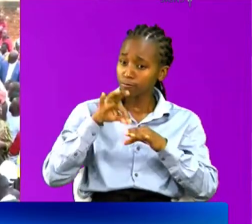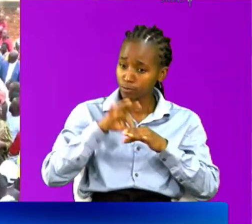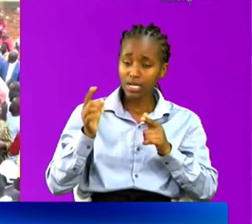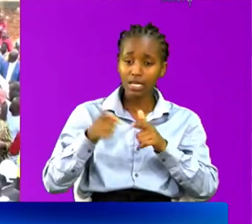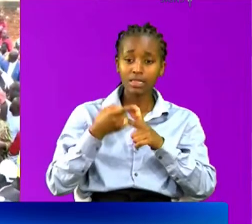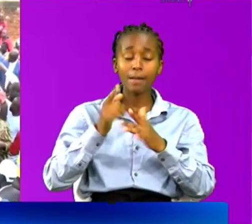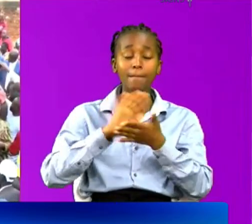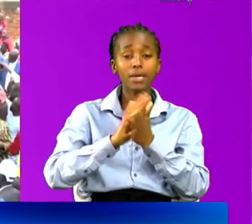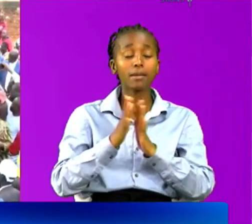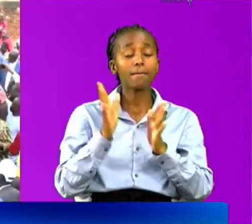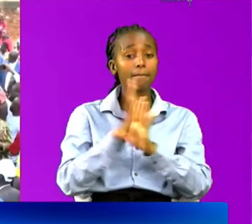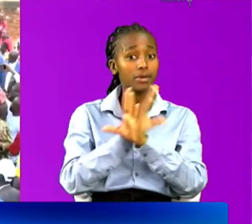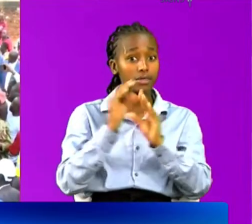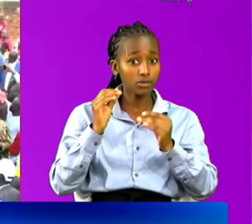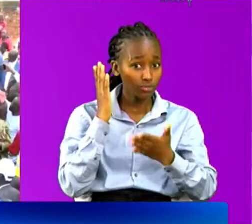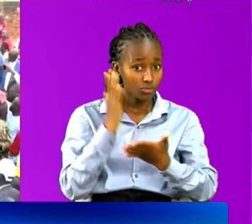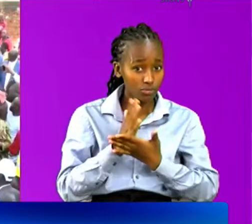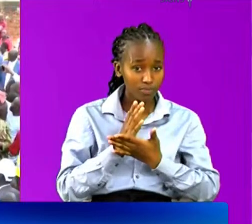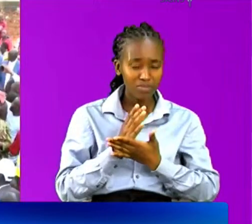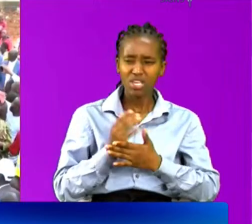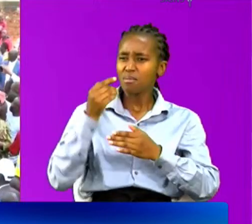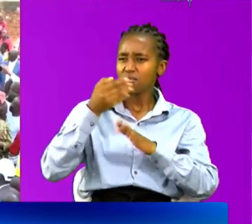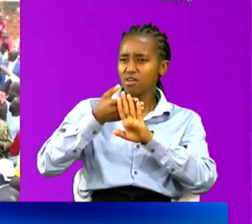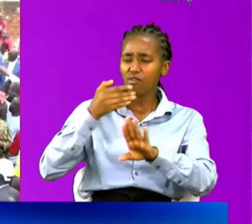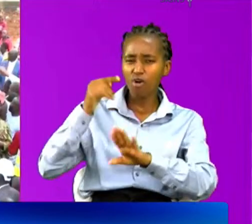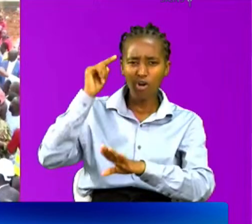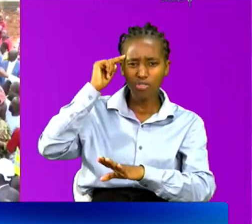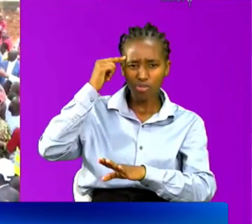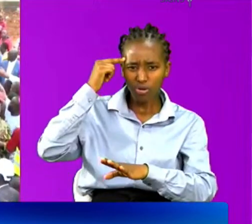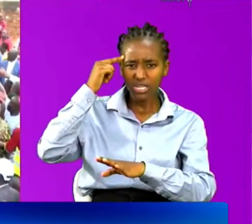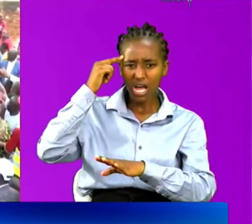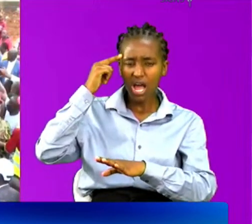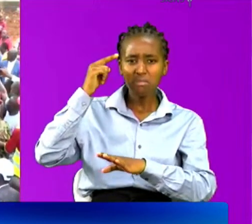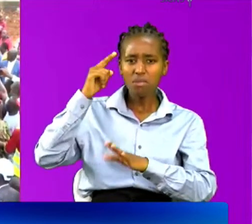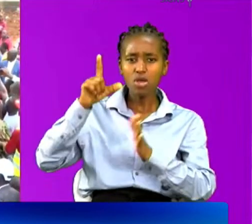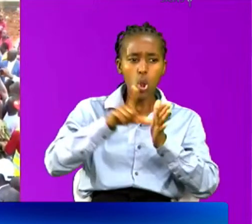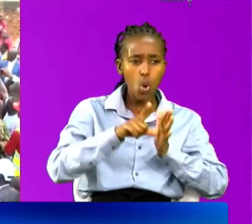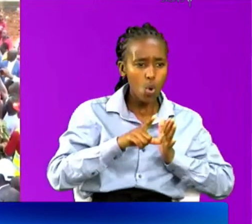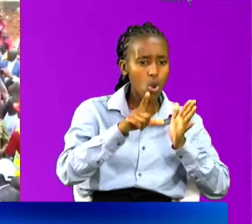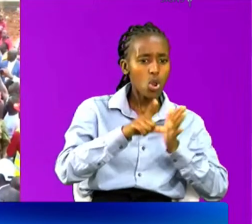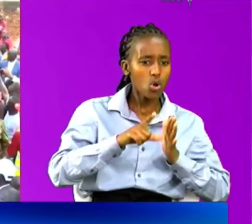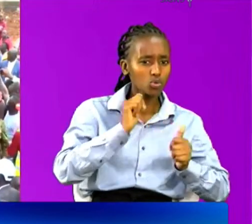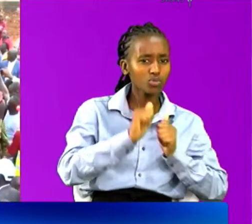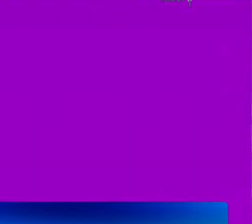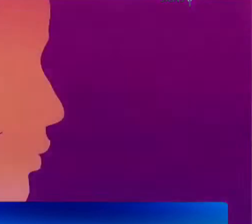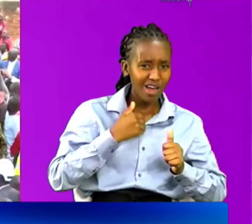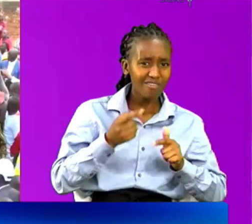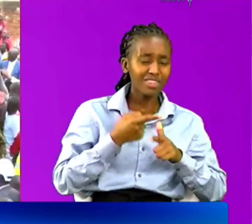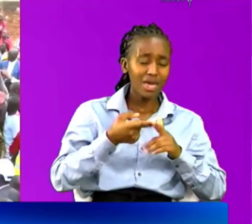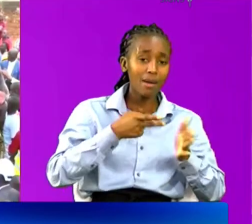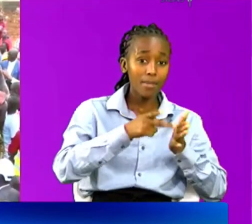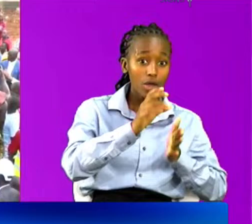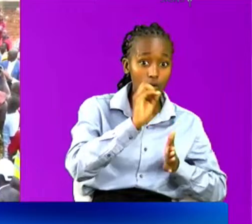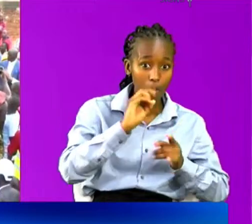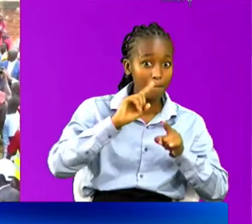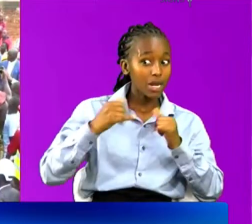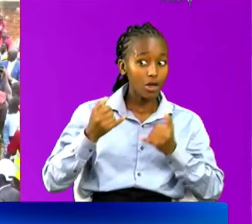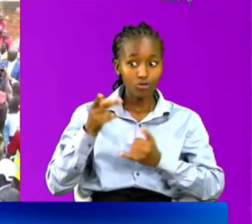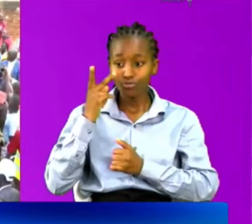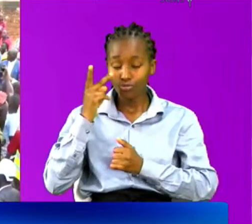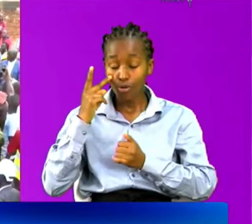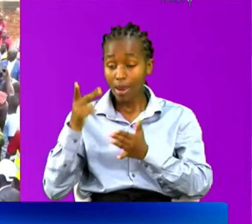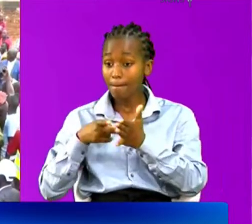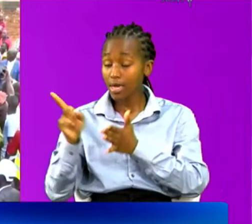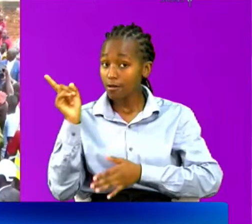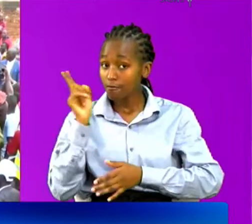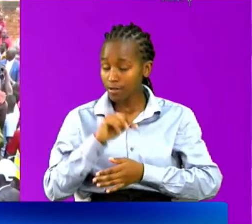madeni waliwacha hataweza kulipa, amelipa. Kenya inaendelea vizuri. Sasa hii mpango yake ya housing ya